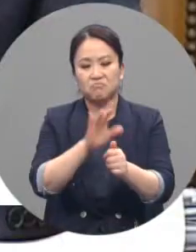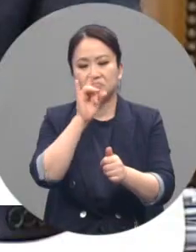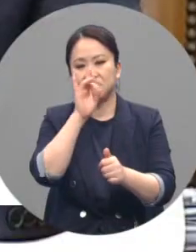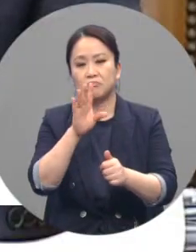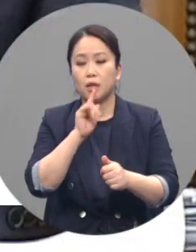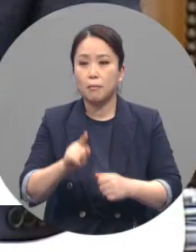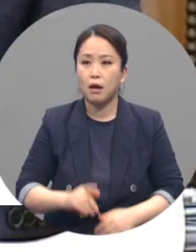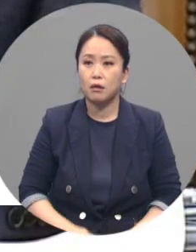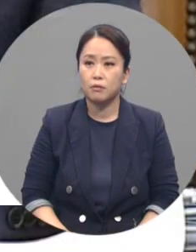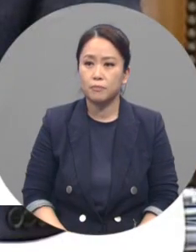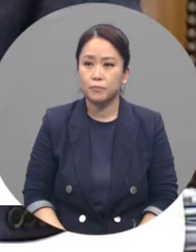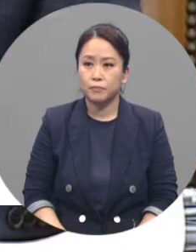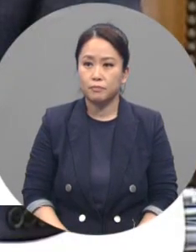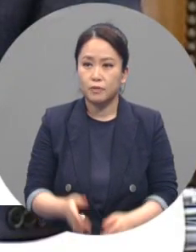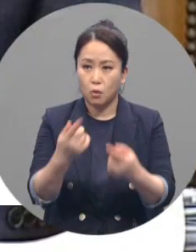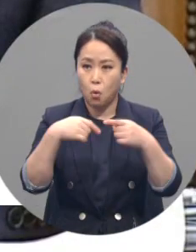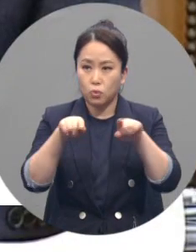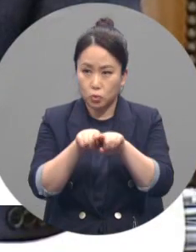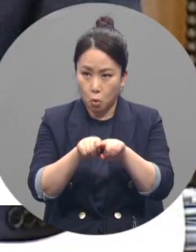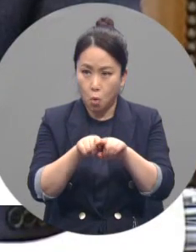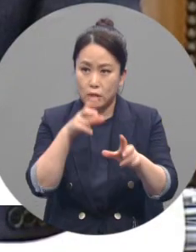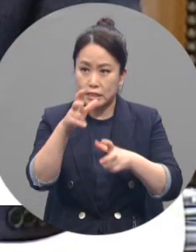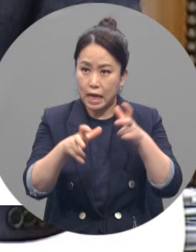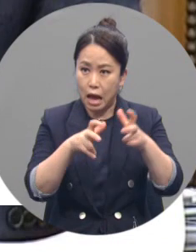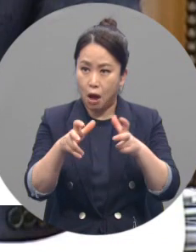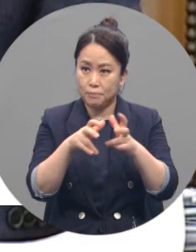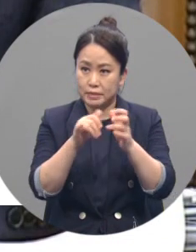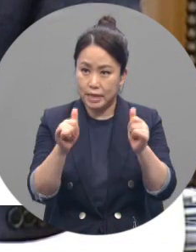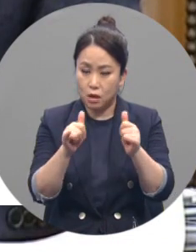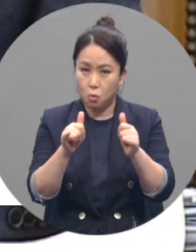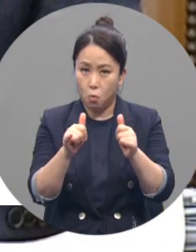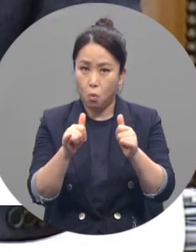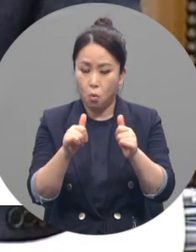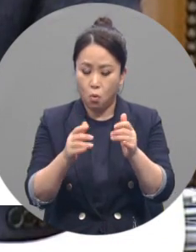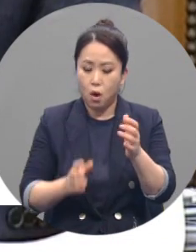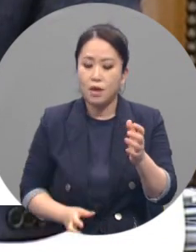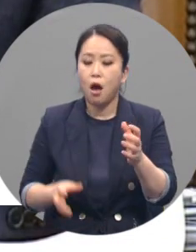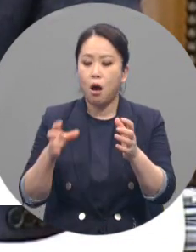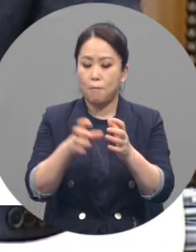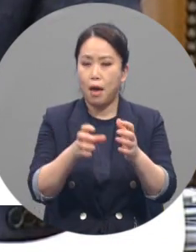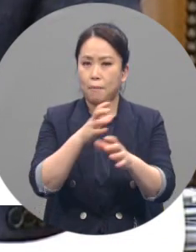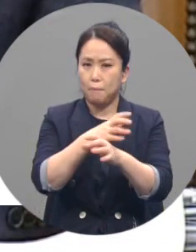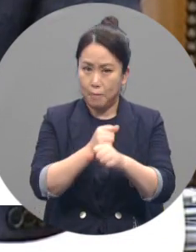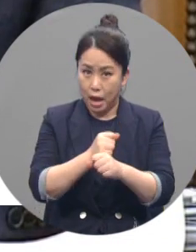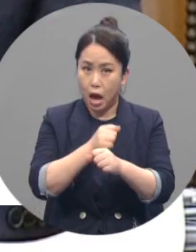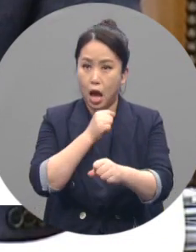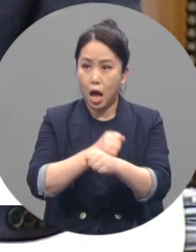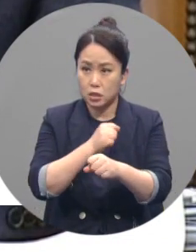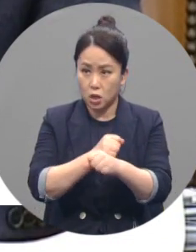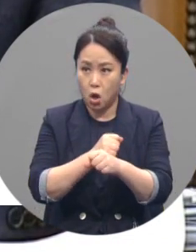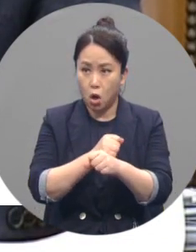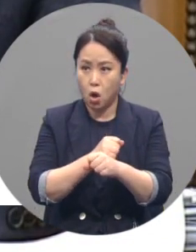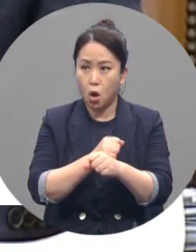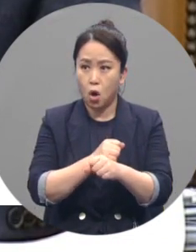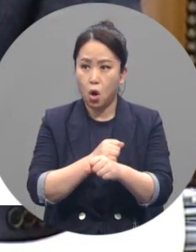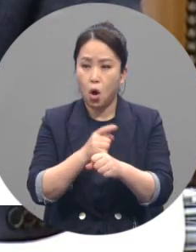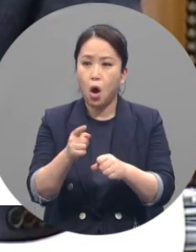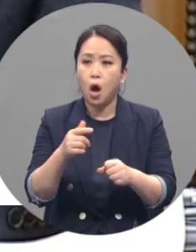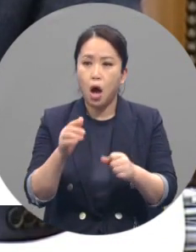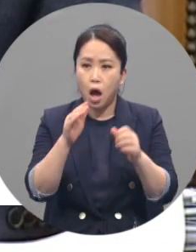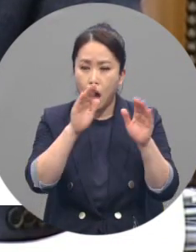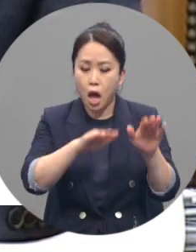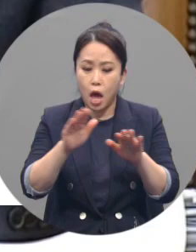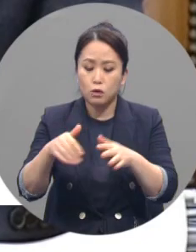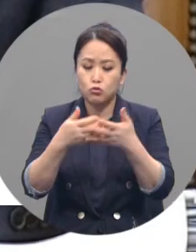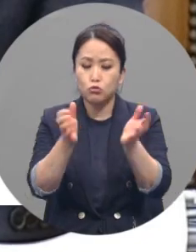공동사업자로 협약을 맺어서 이것을 하는 게 좋겠다. 이렇게 해서 지금 해수부에 결재가 올라가 있어 장관님이